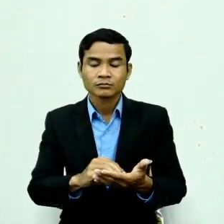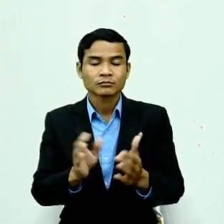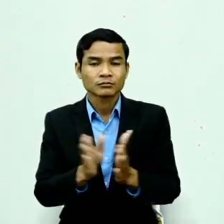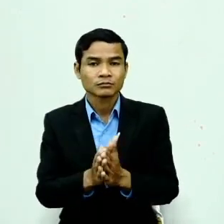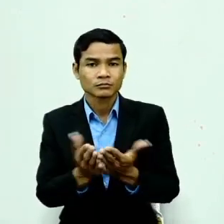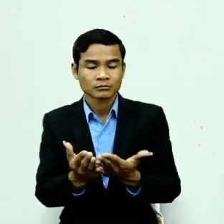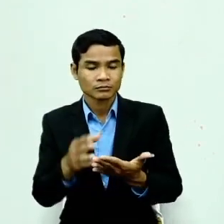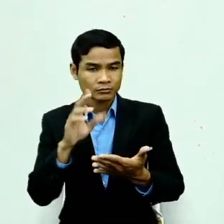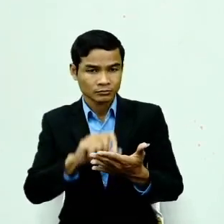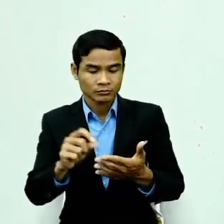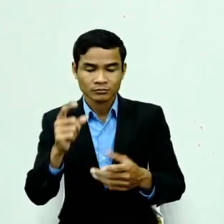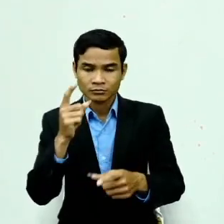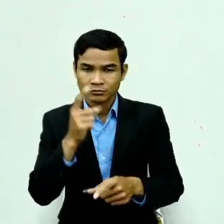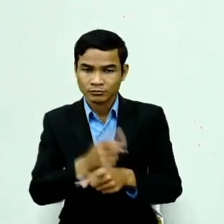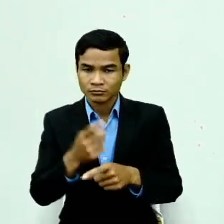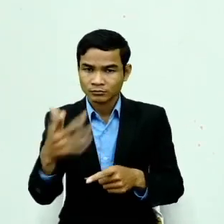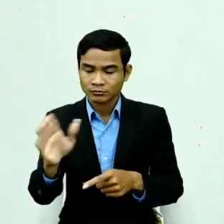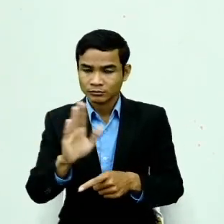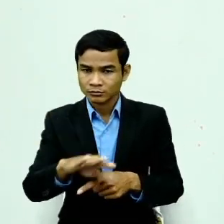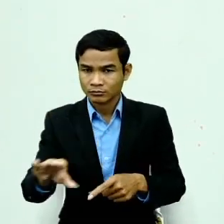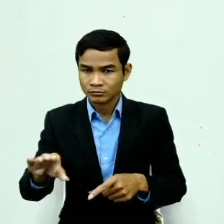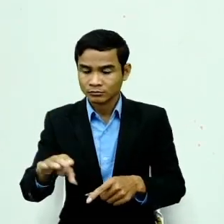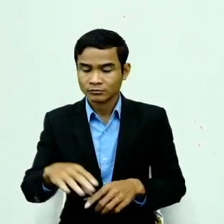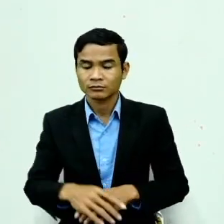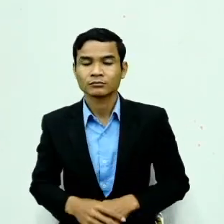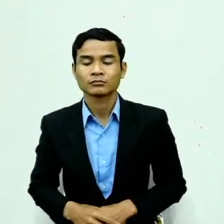lời xếp hơi tâm tay rồi nói con